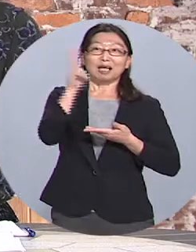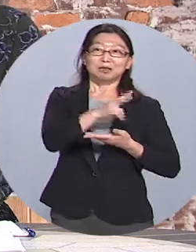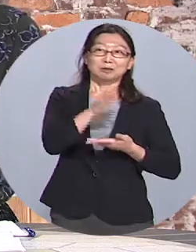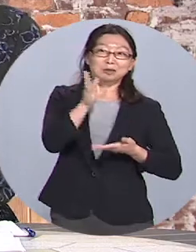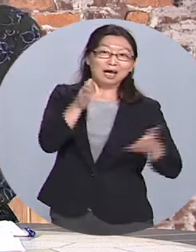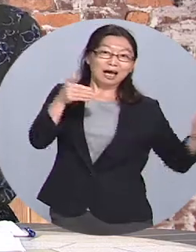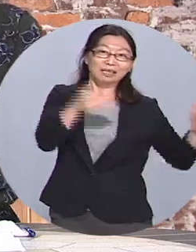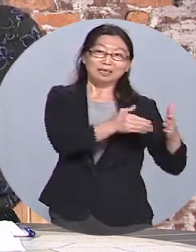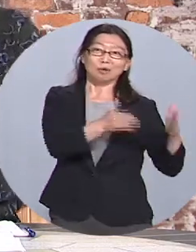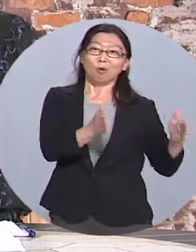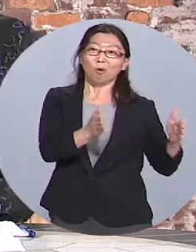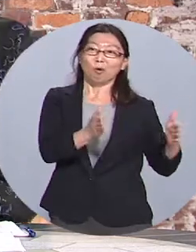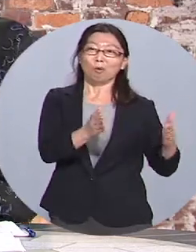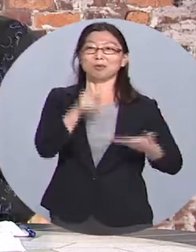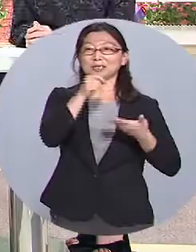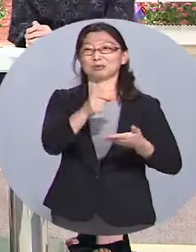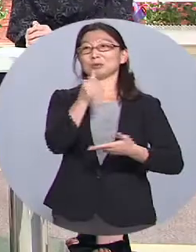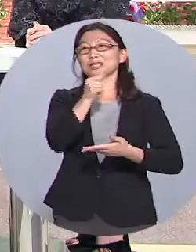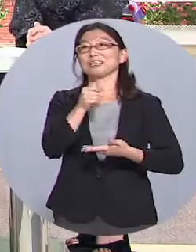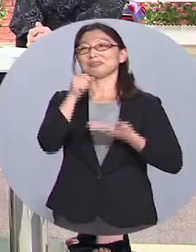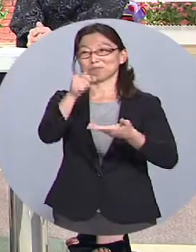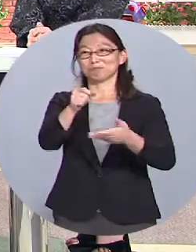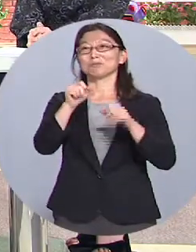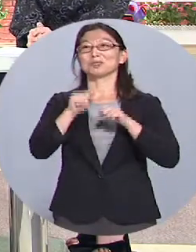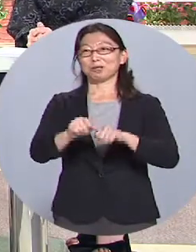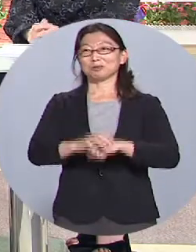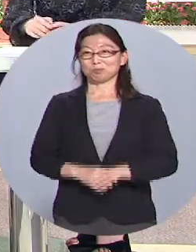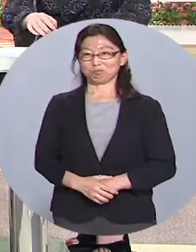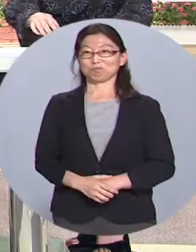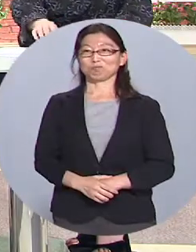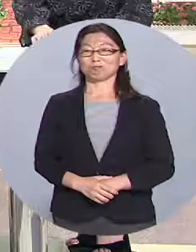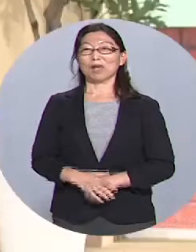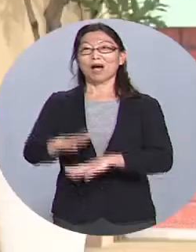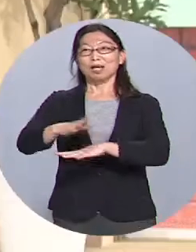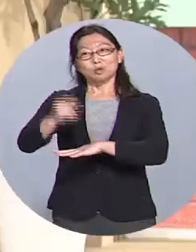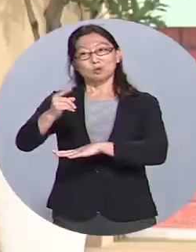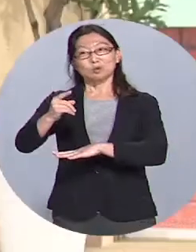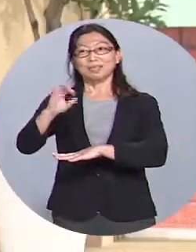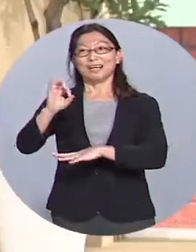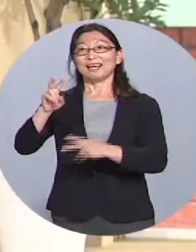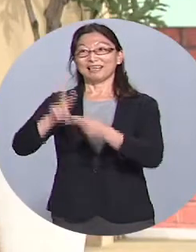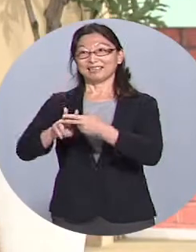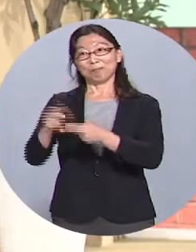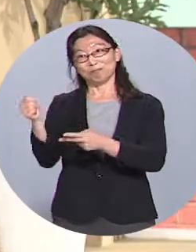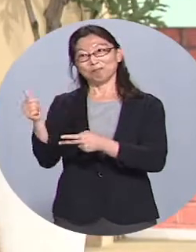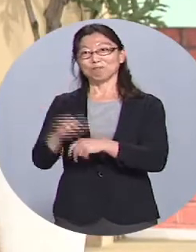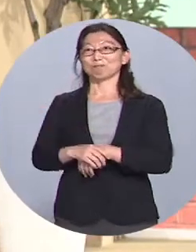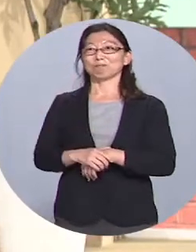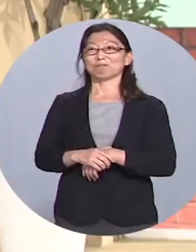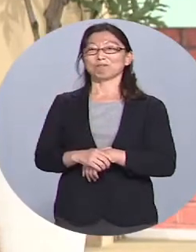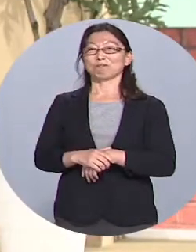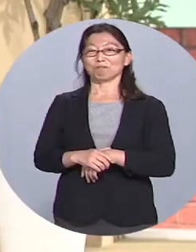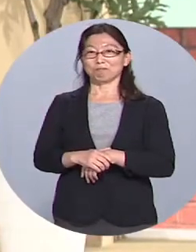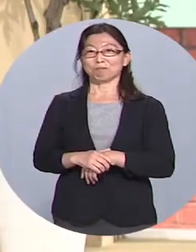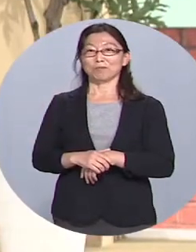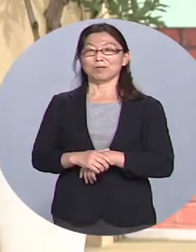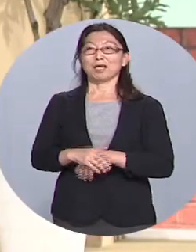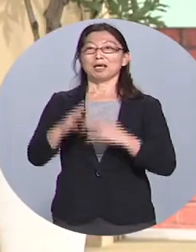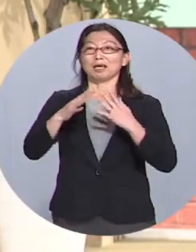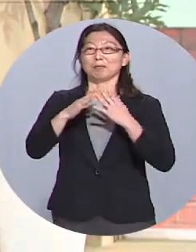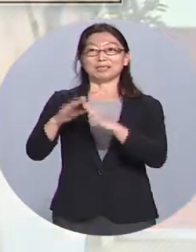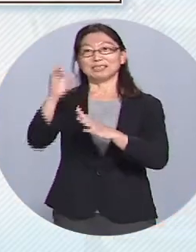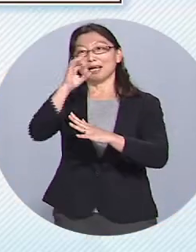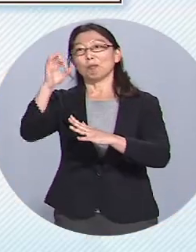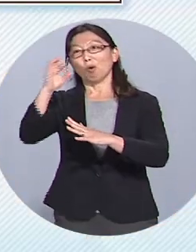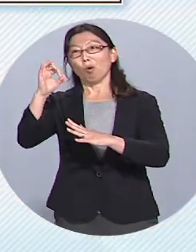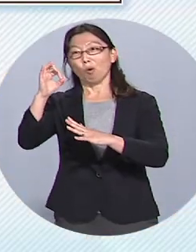ります。ぜひ最後までご覧ください。 最初のコーナーは金井君。 はい、シリーズ旬の町探訪で